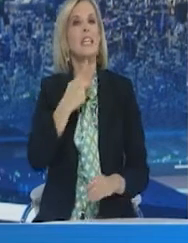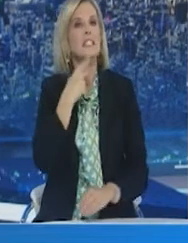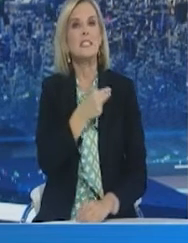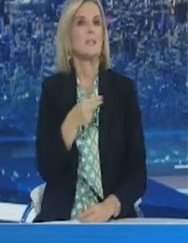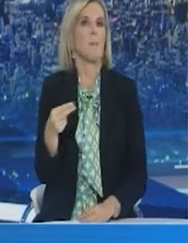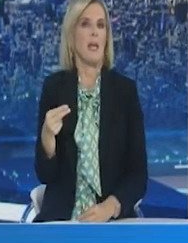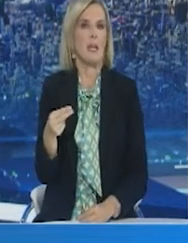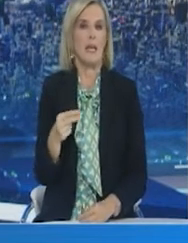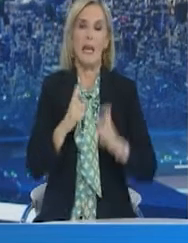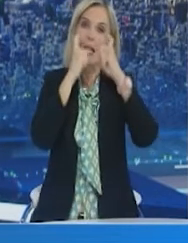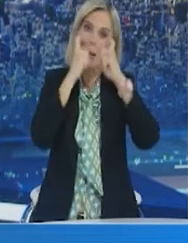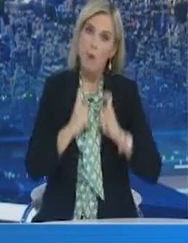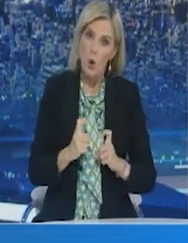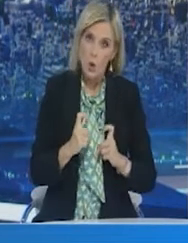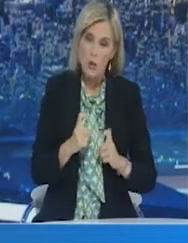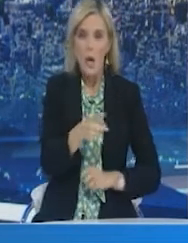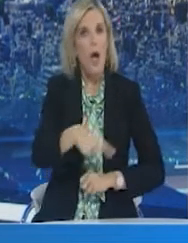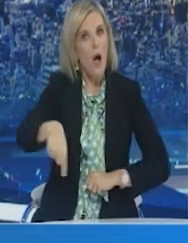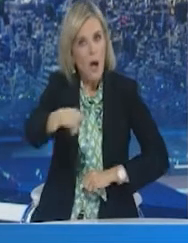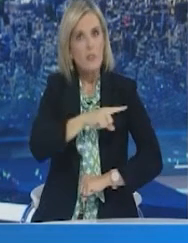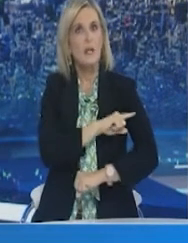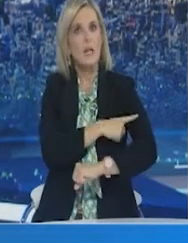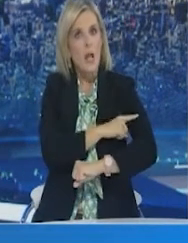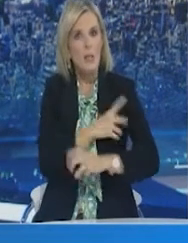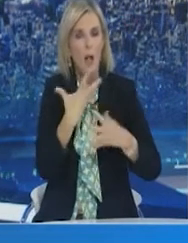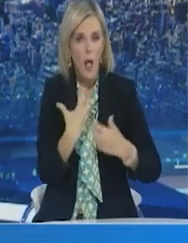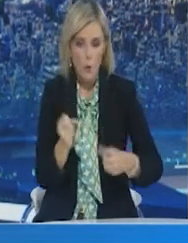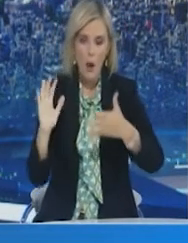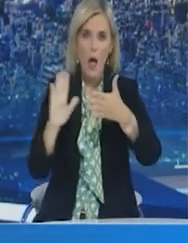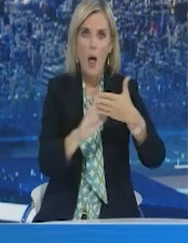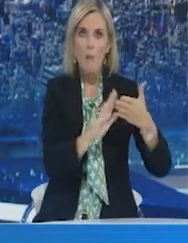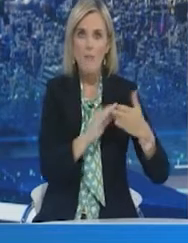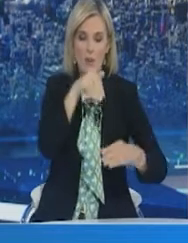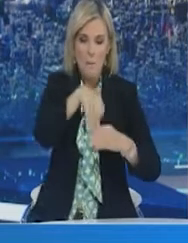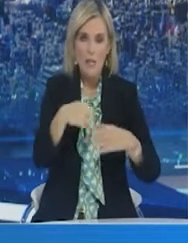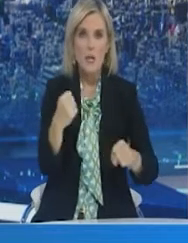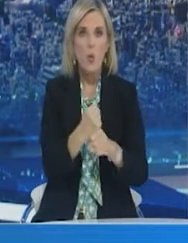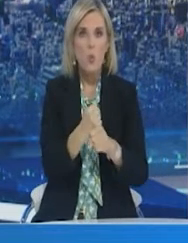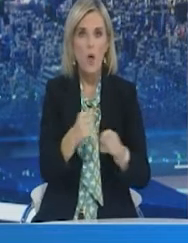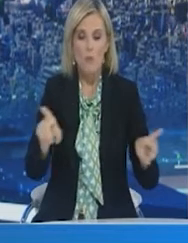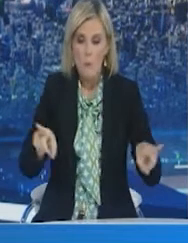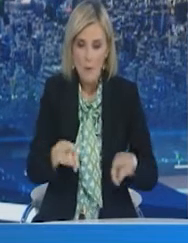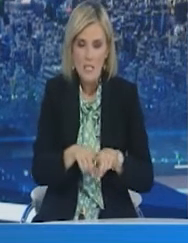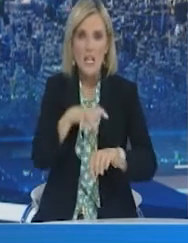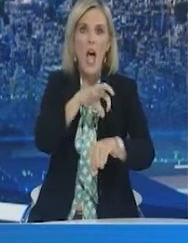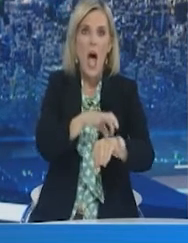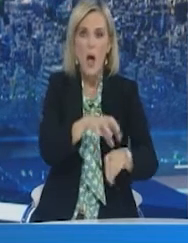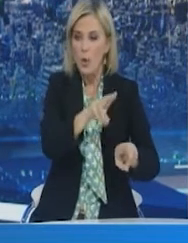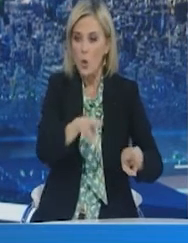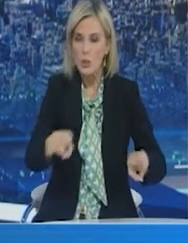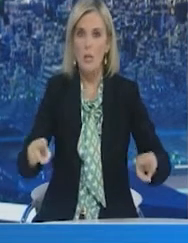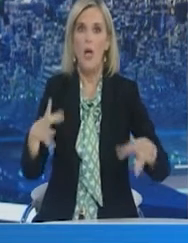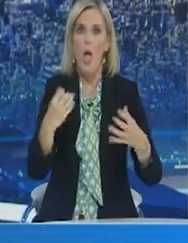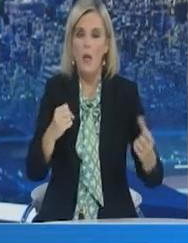πλέον ευπαθών συμπολιτών μας. Ο εμβολιασμός των επαγγελματιών υγείας είναι σίγουρα μια πράξη που την επιβάλλει το